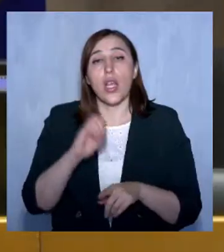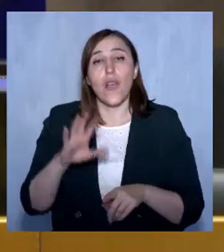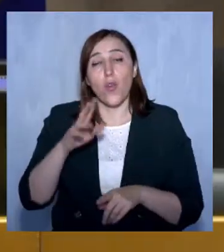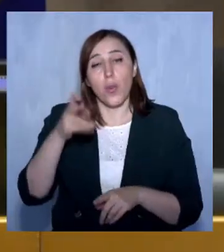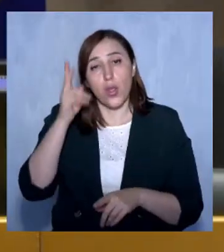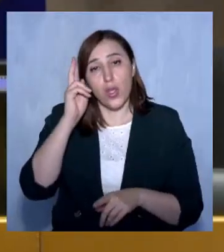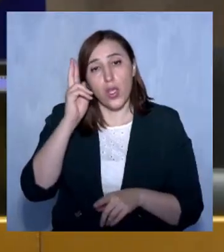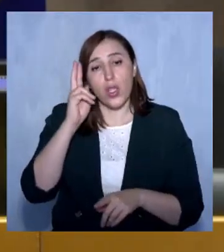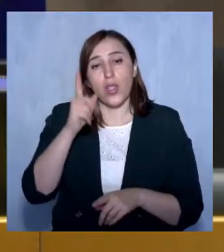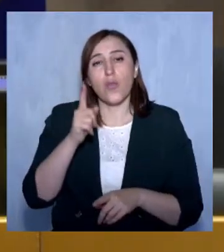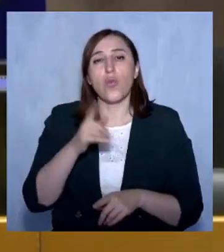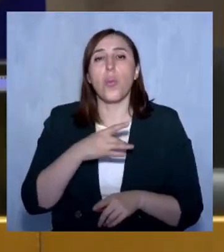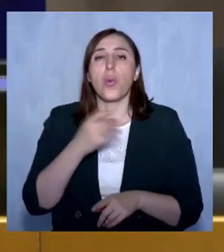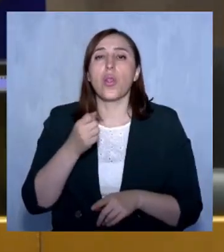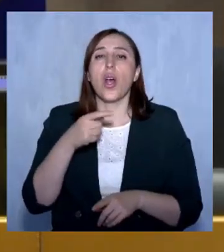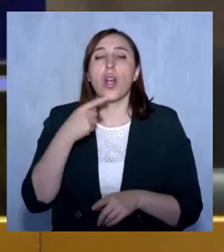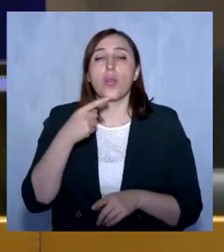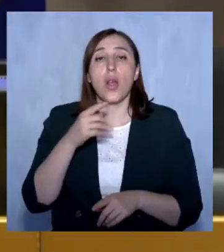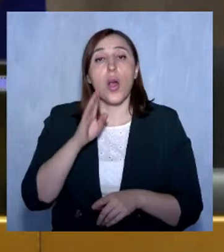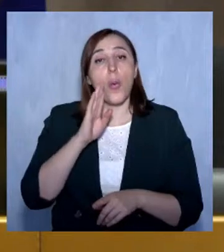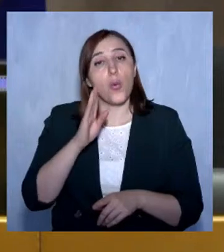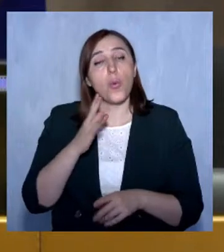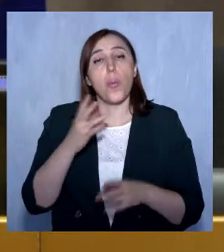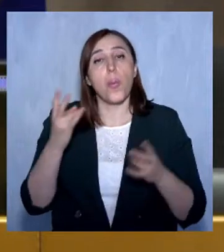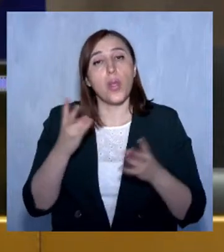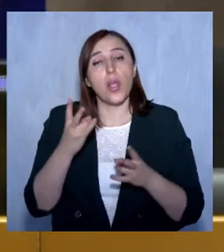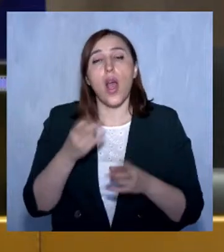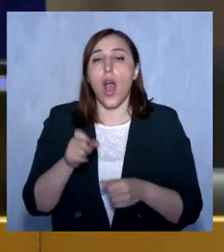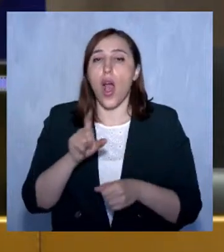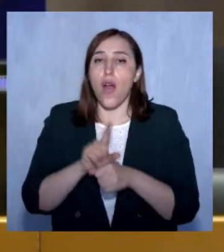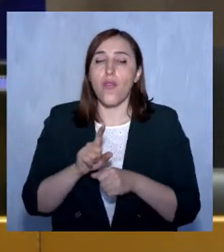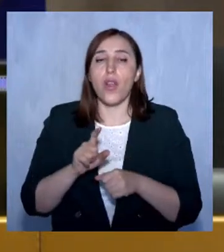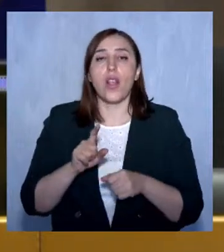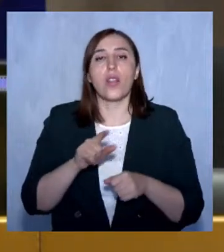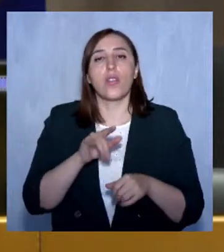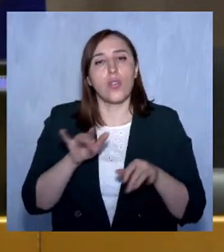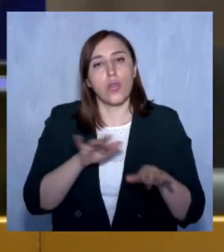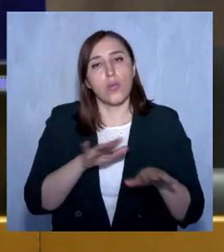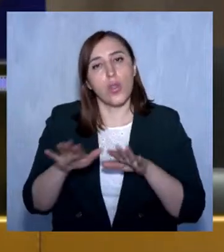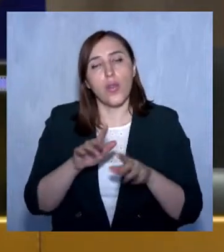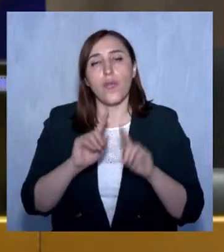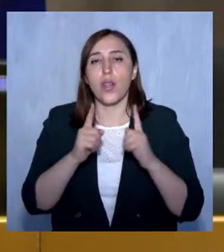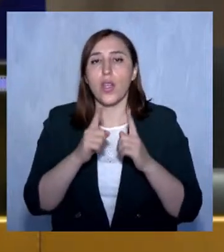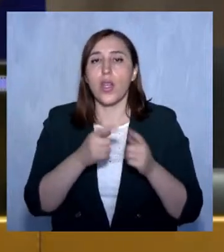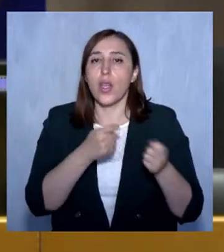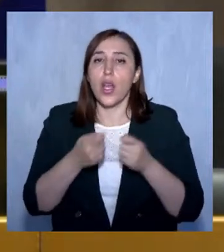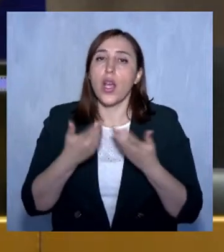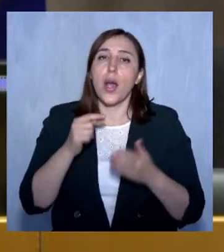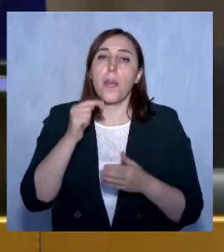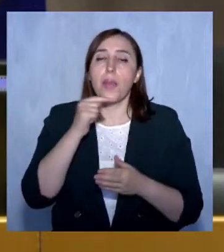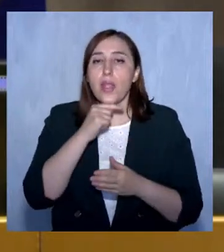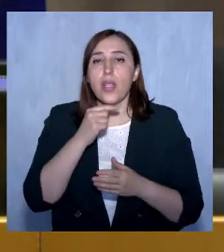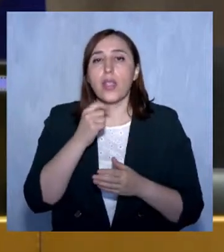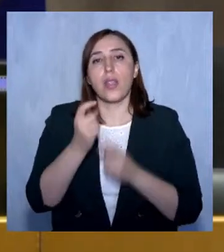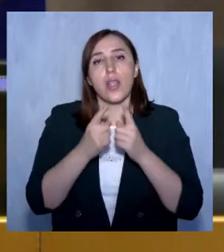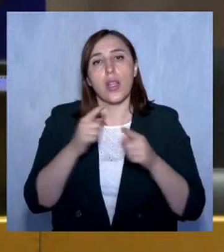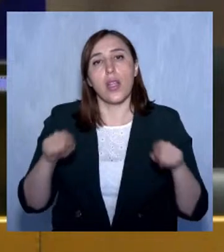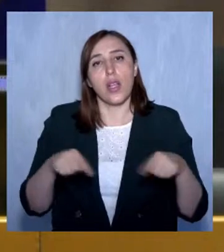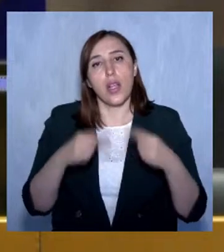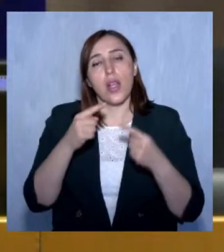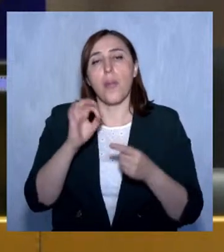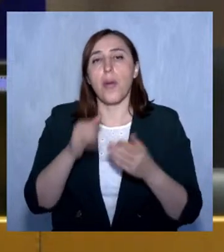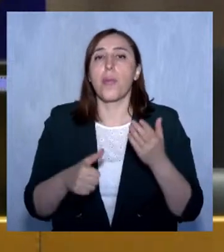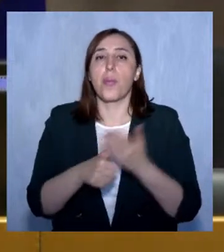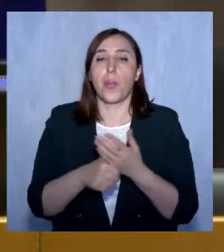Սիդիվանագետի արձագանքը պնդումներին, թե բրուսելը պետք է ավելին անի գերիների ազատարցակմանը կամ տնտեսական վերականգնմանը նպաստելու